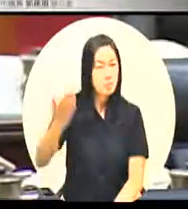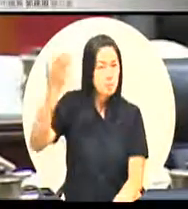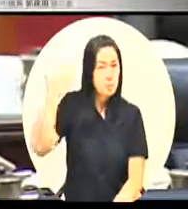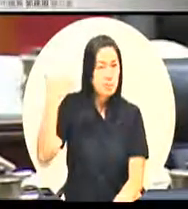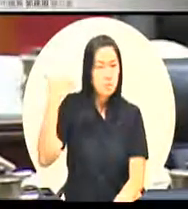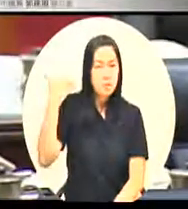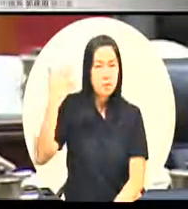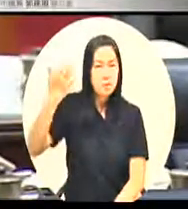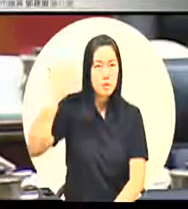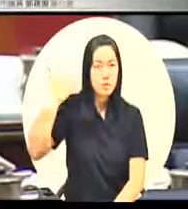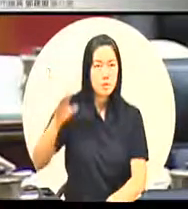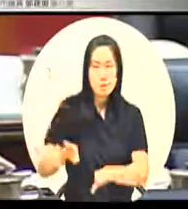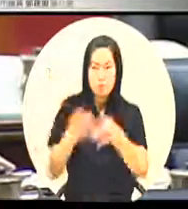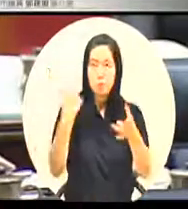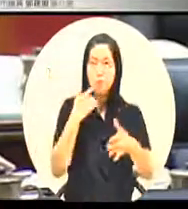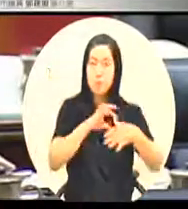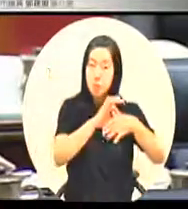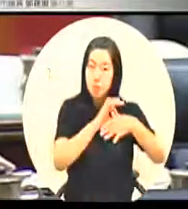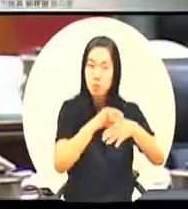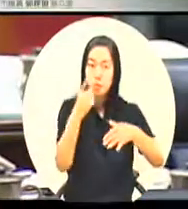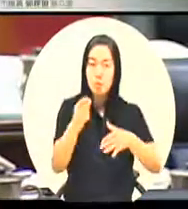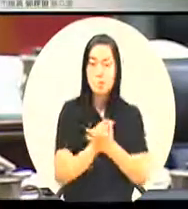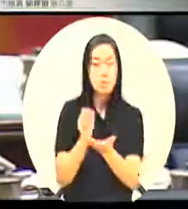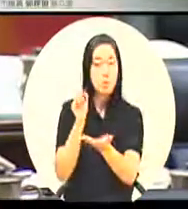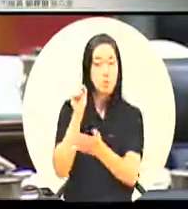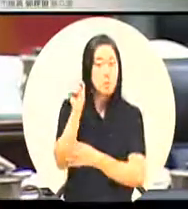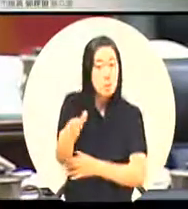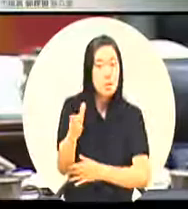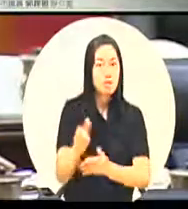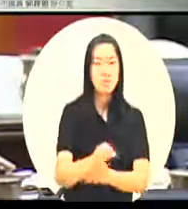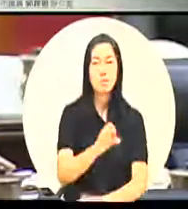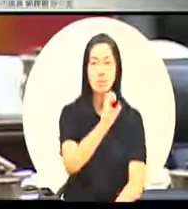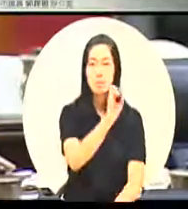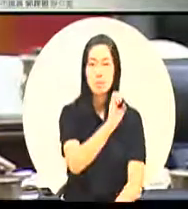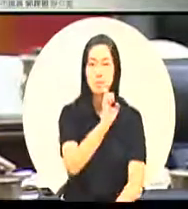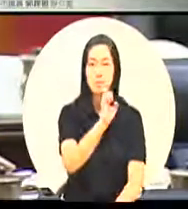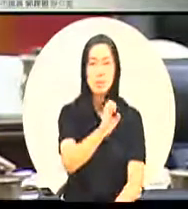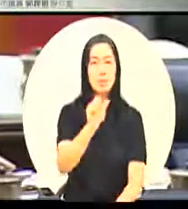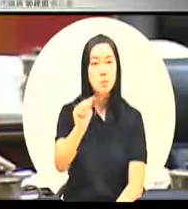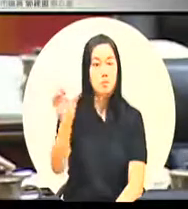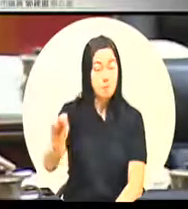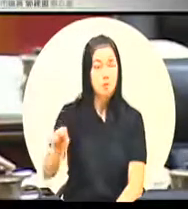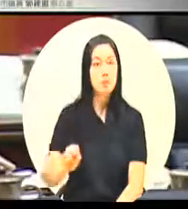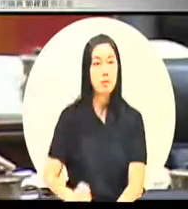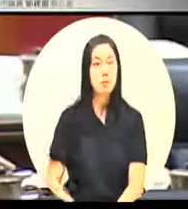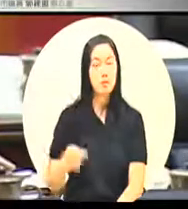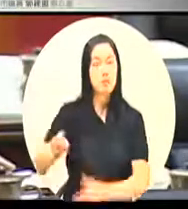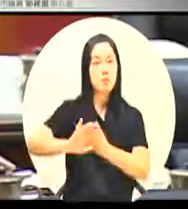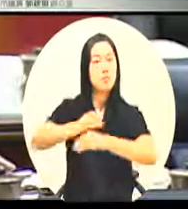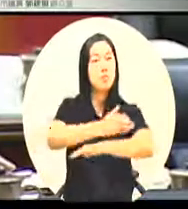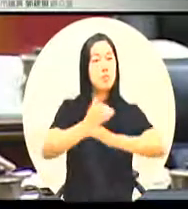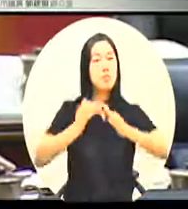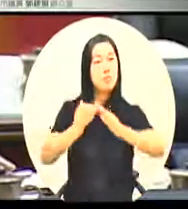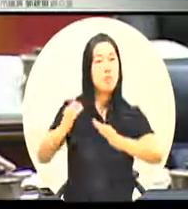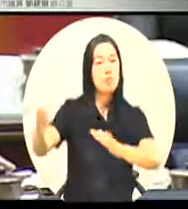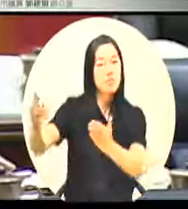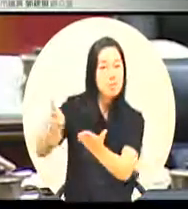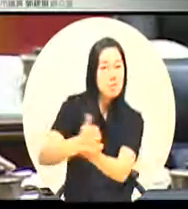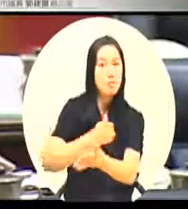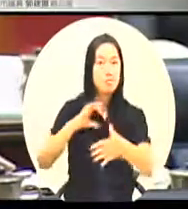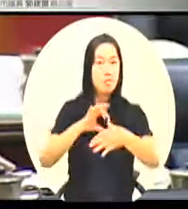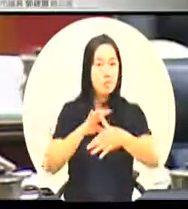开始坚持肉品要买 CAS， 其他的管区即卖阁会买进口的肉，进口的肉